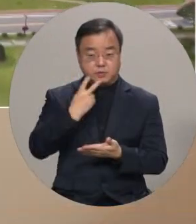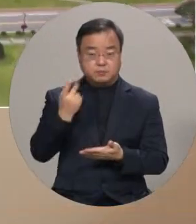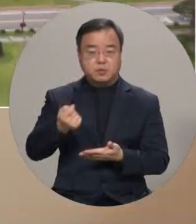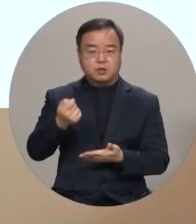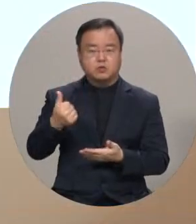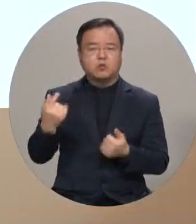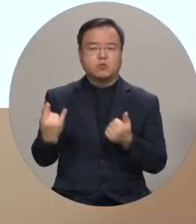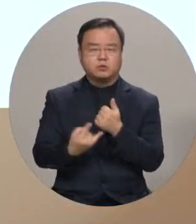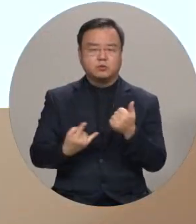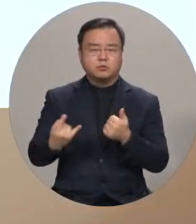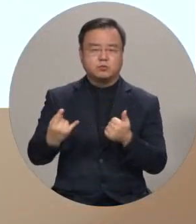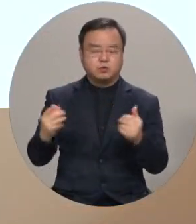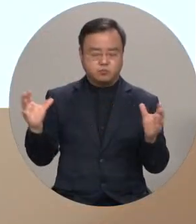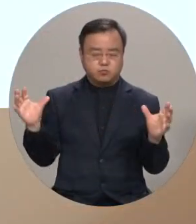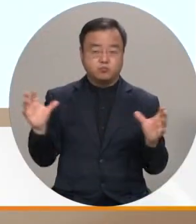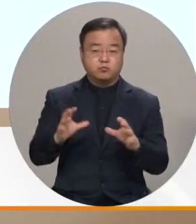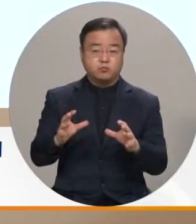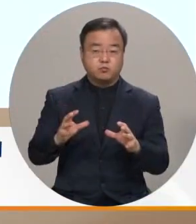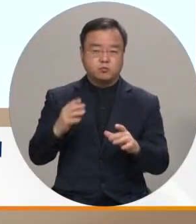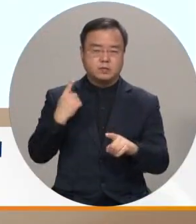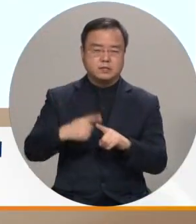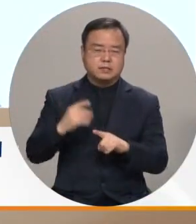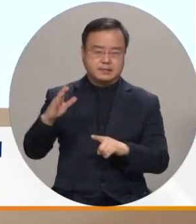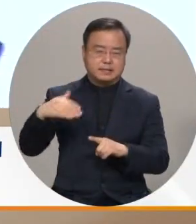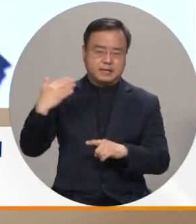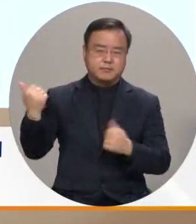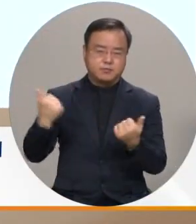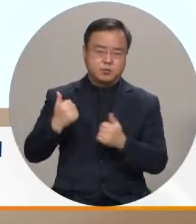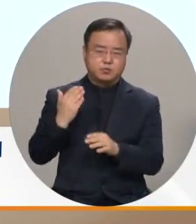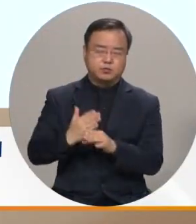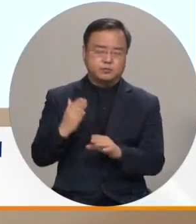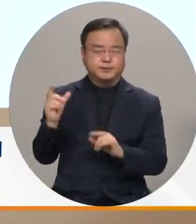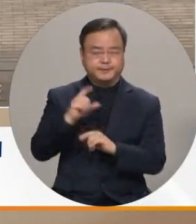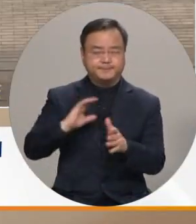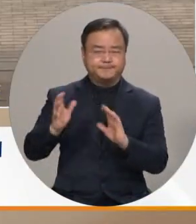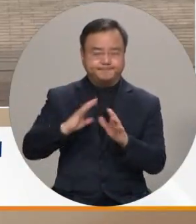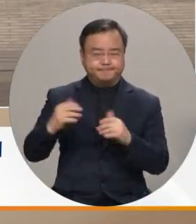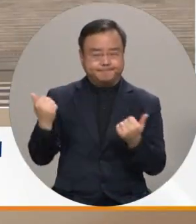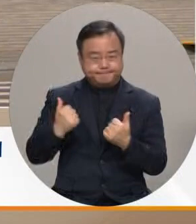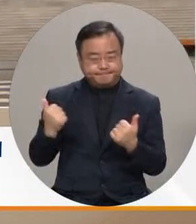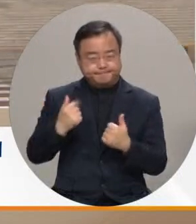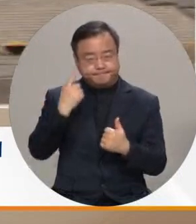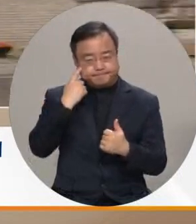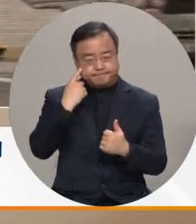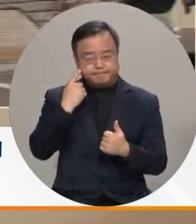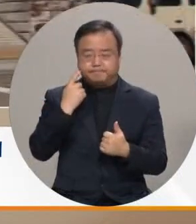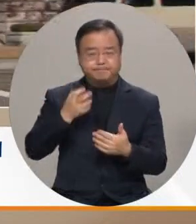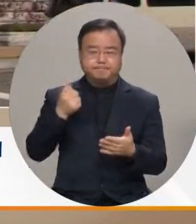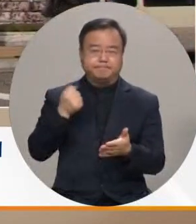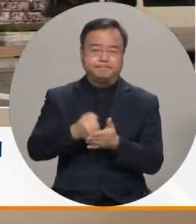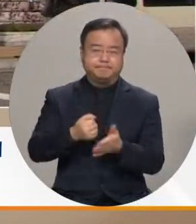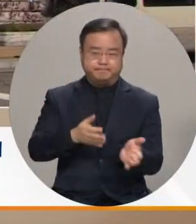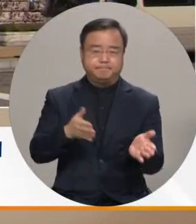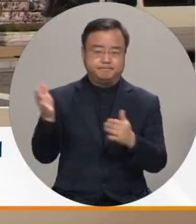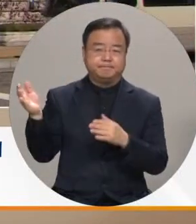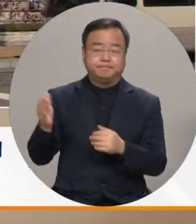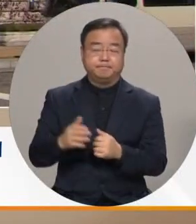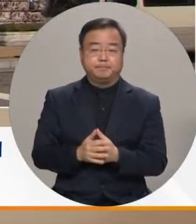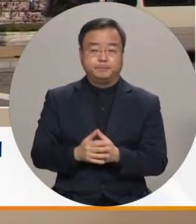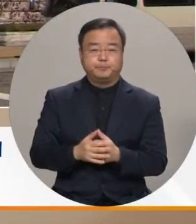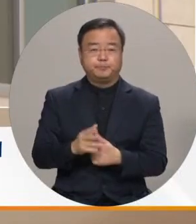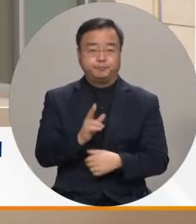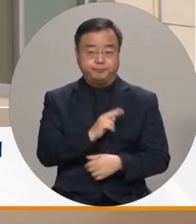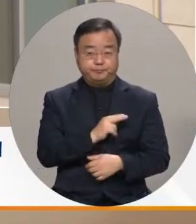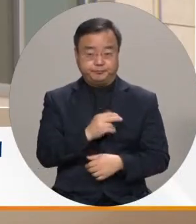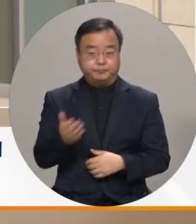열렸는데 안타깝게도 다음 회의 때 더 논의하자고 결정되었다고 합니다 국회의원들께서 충분히 논의를